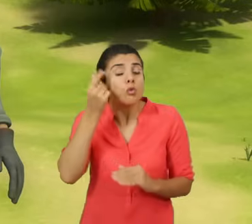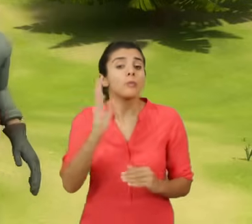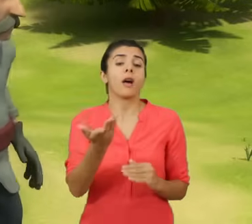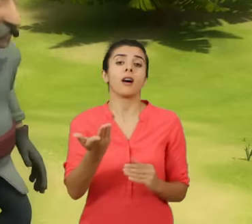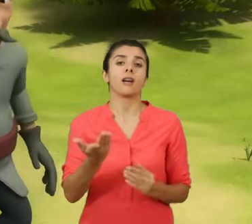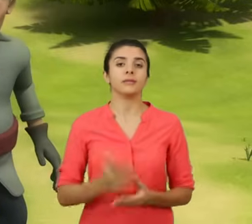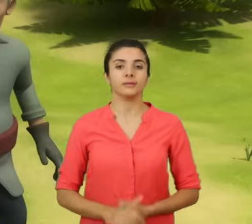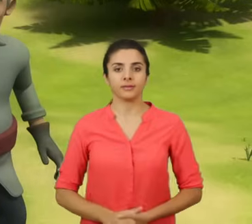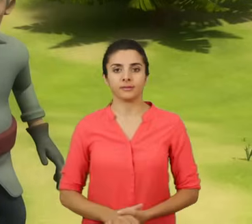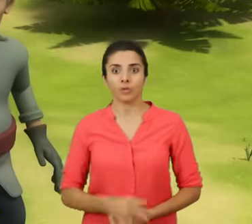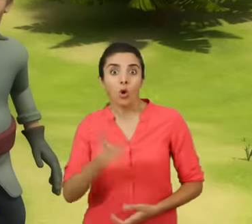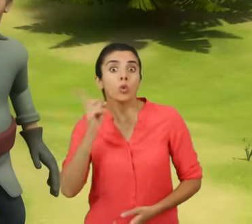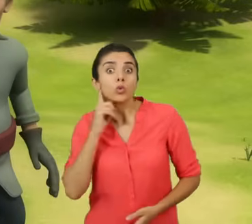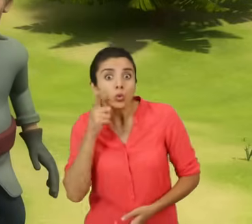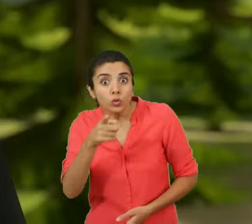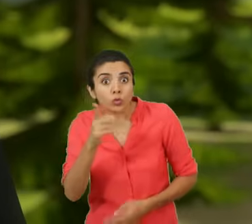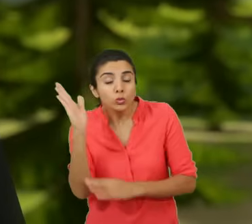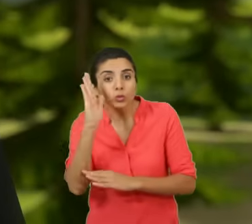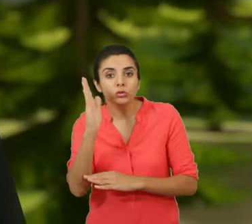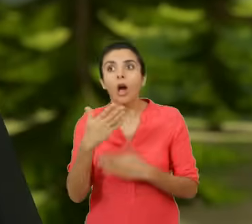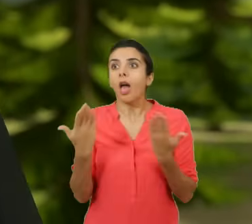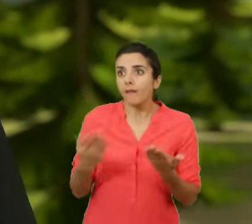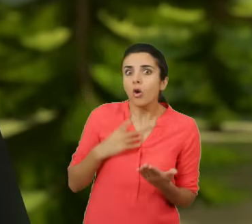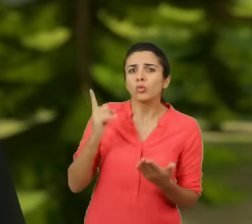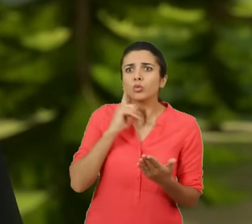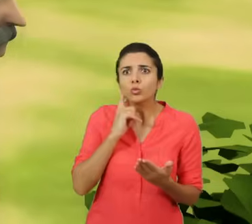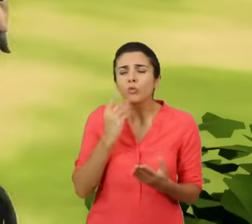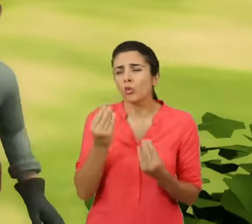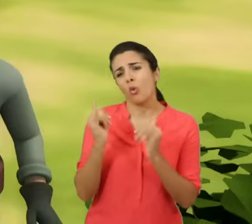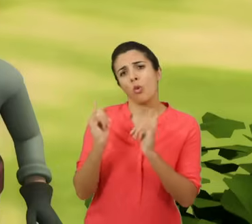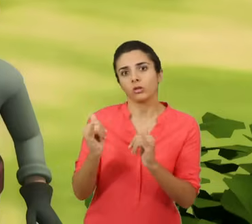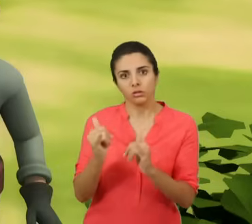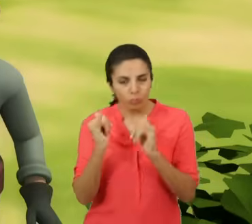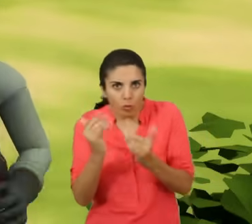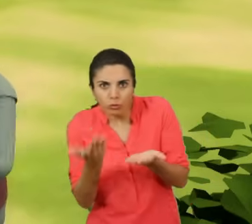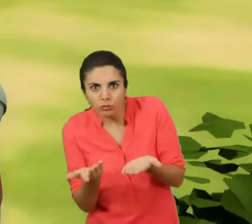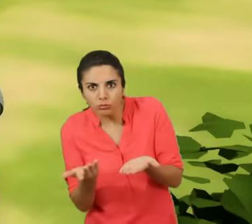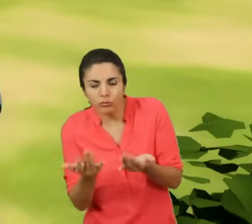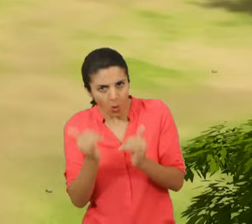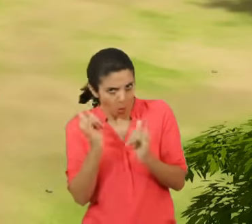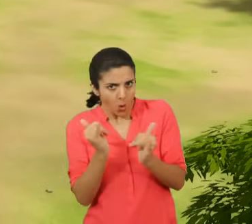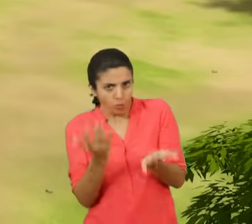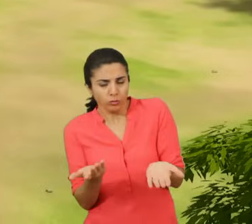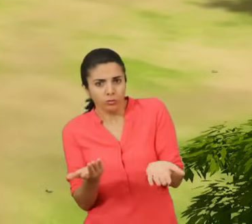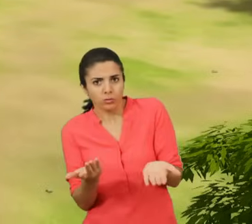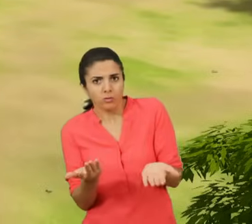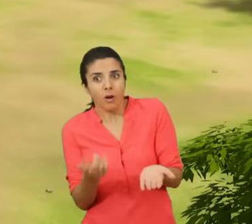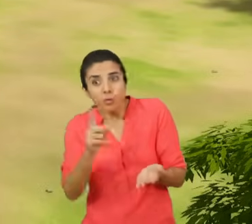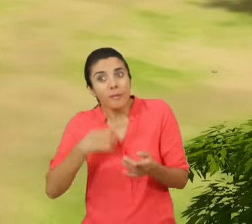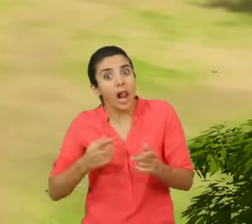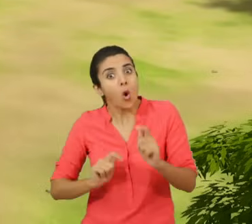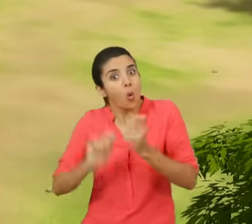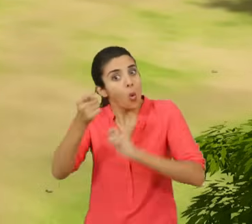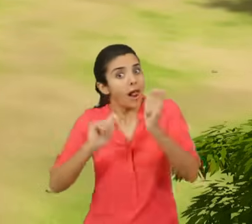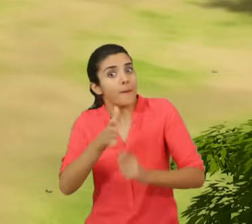Çalıdan çıktılar. Duydun değil mi uzun? Duydum ya. Ne kötü? Kötü mü? Kötü mü? Bunu